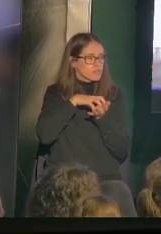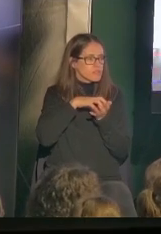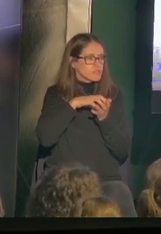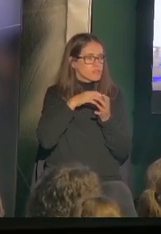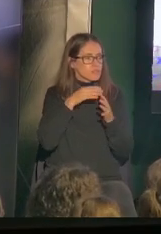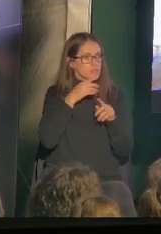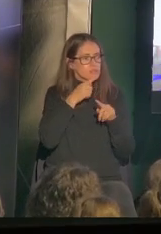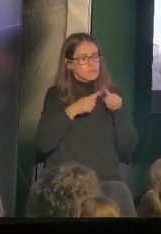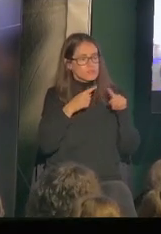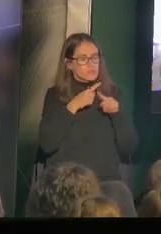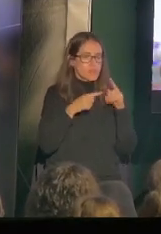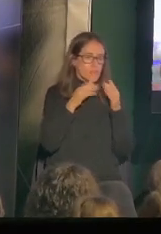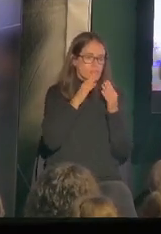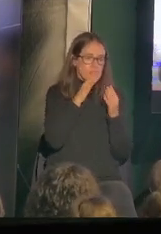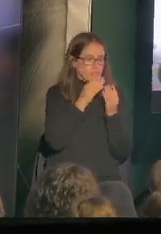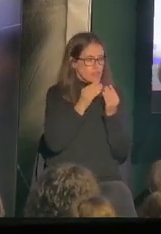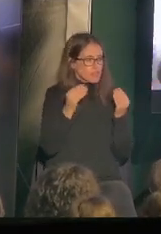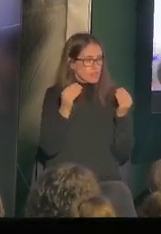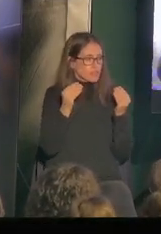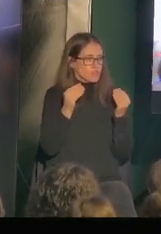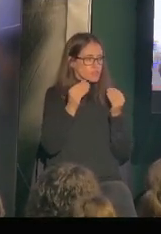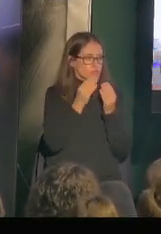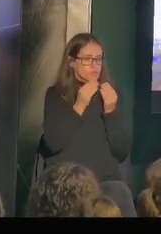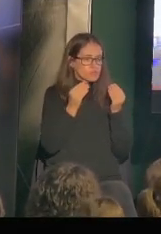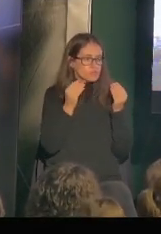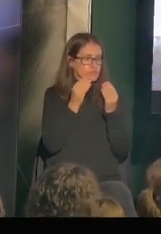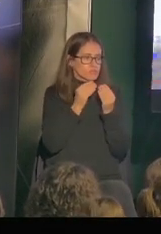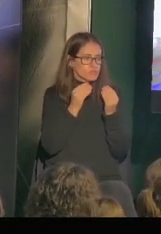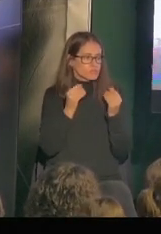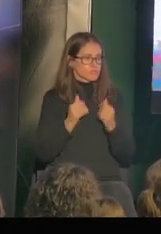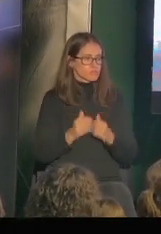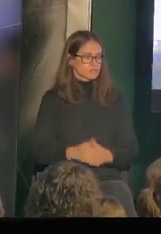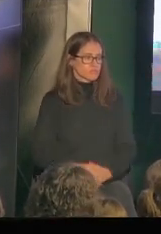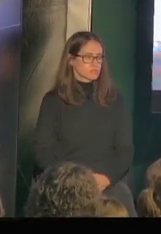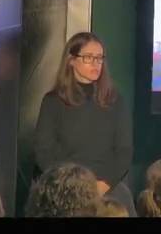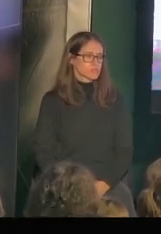semilíquid amb una textura molt, molt interessant.